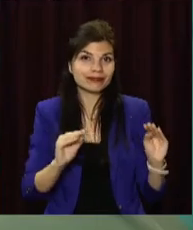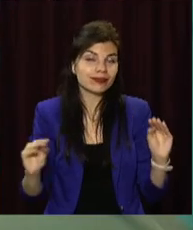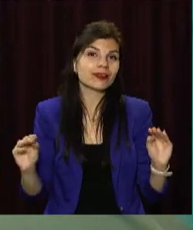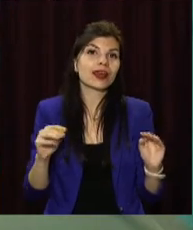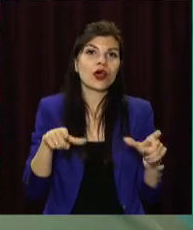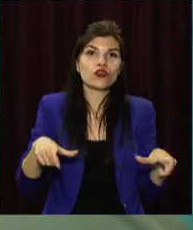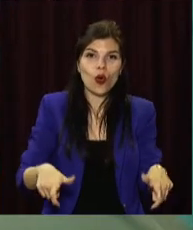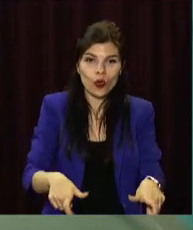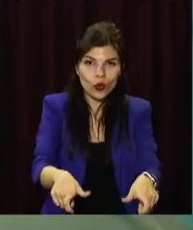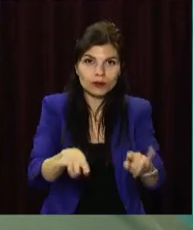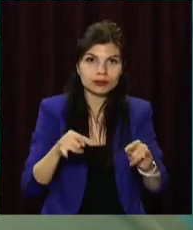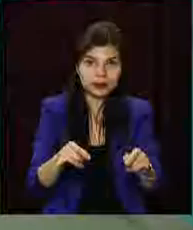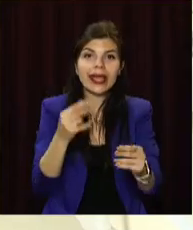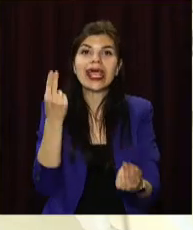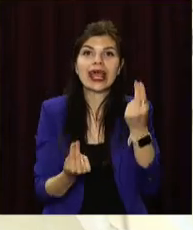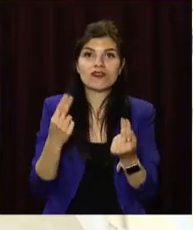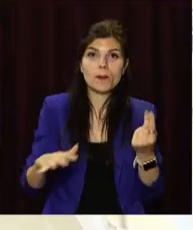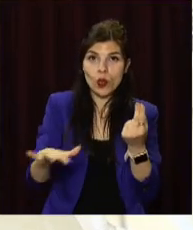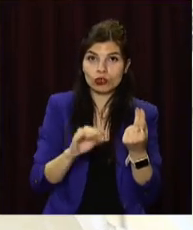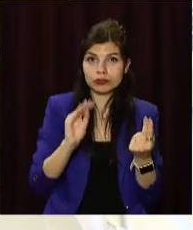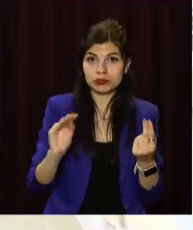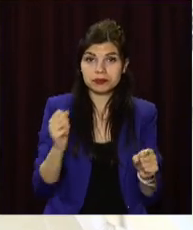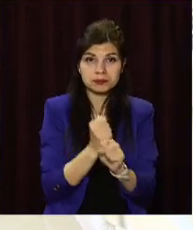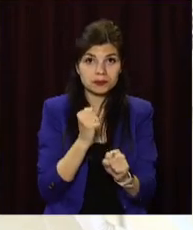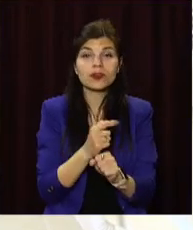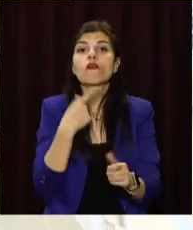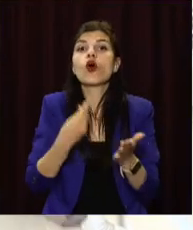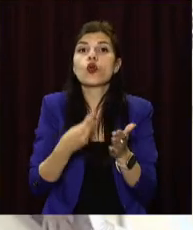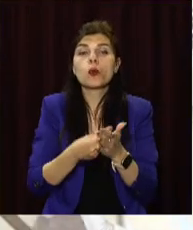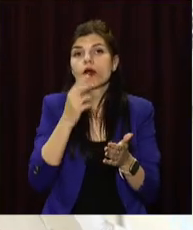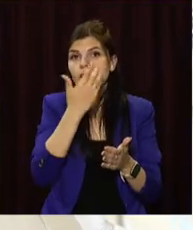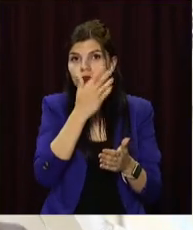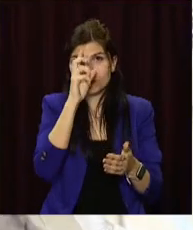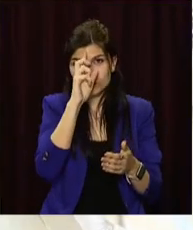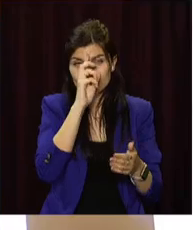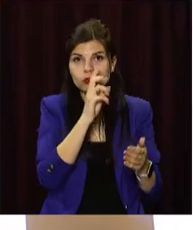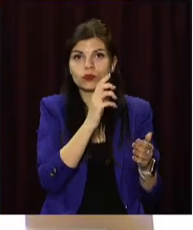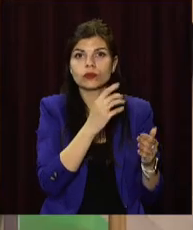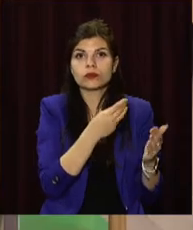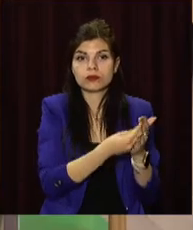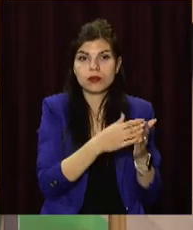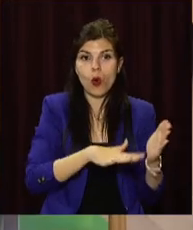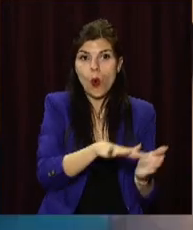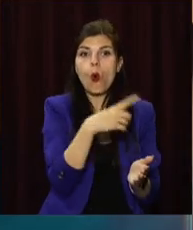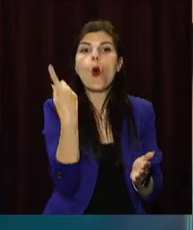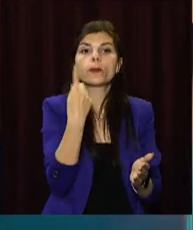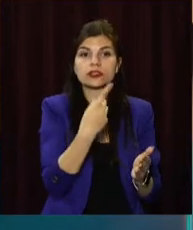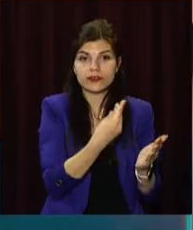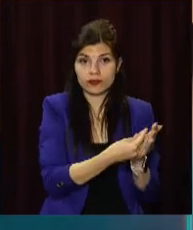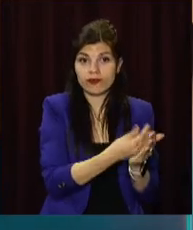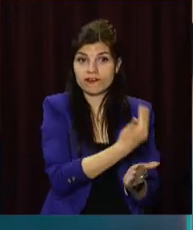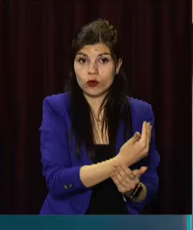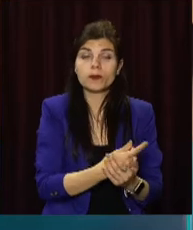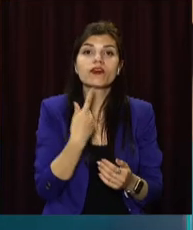доріжки та облаштували ігрові майданчики. Роботи профінансували коштом обласного бюджету. Зараз утеплений